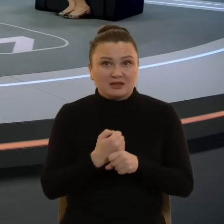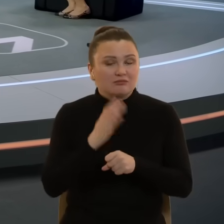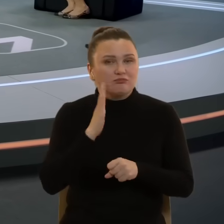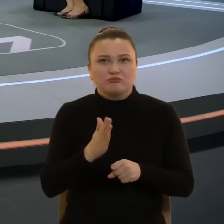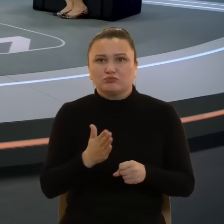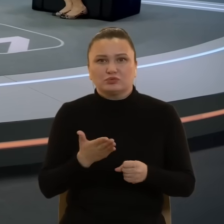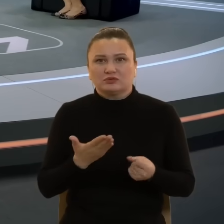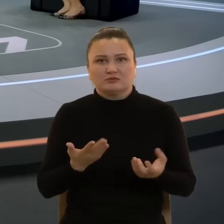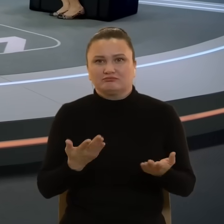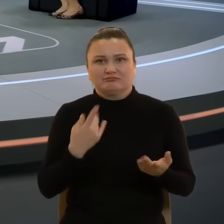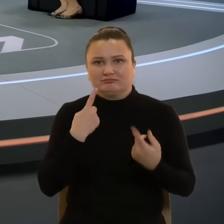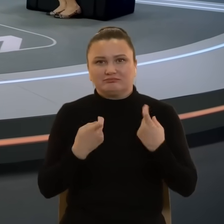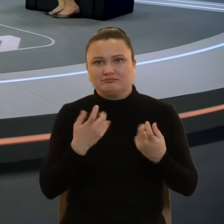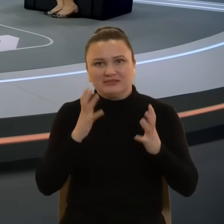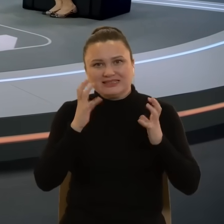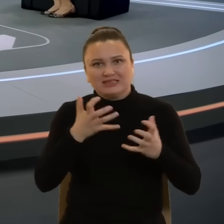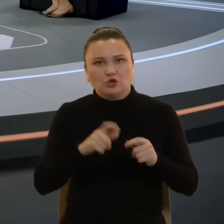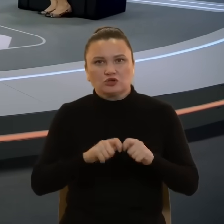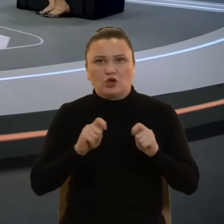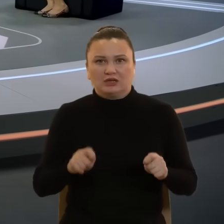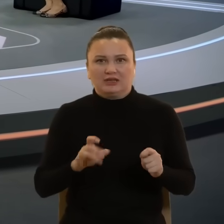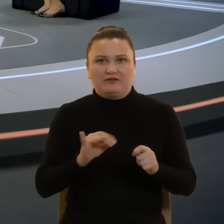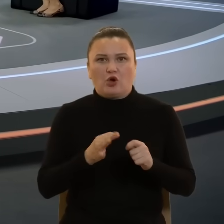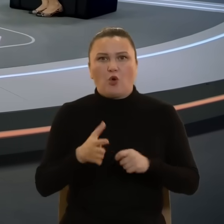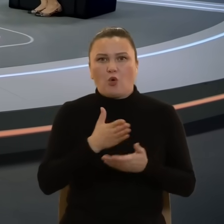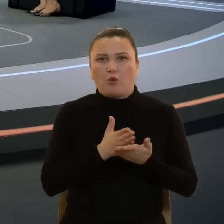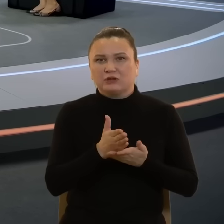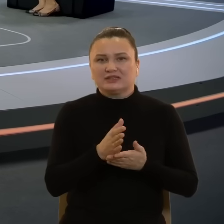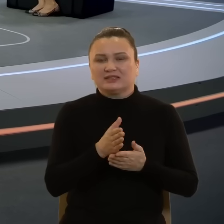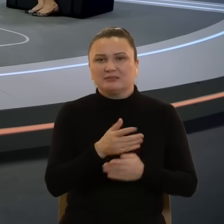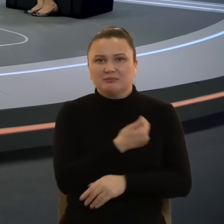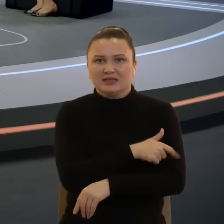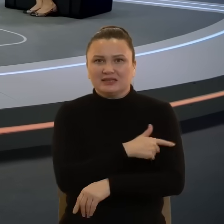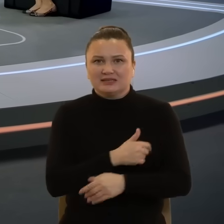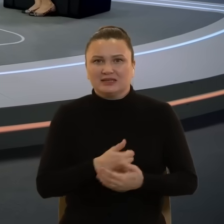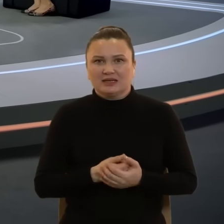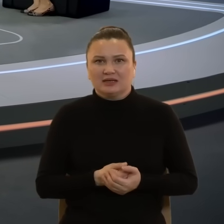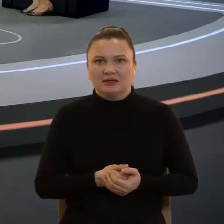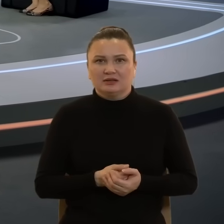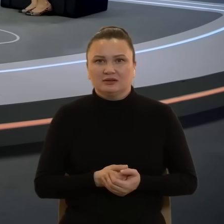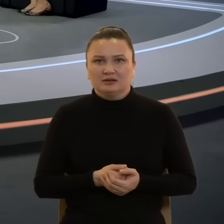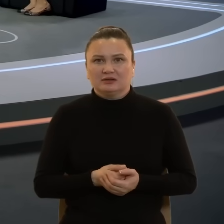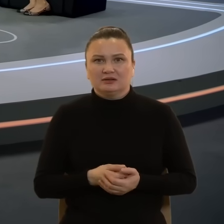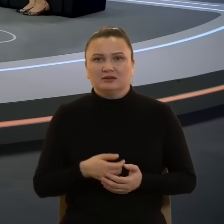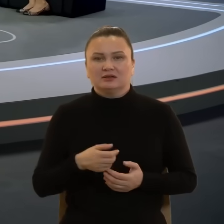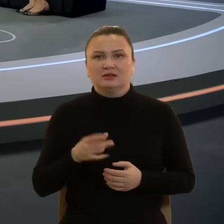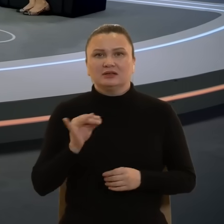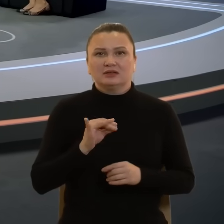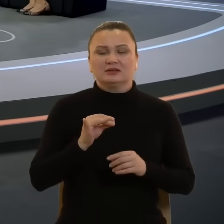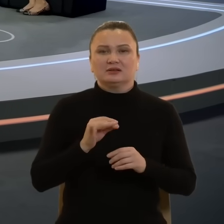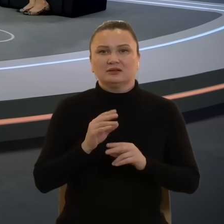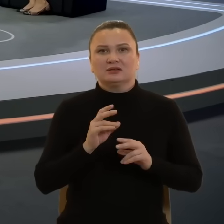будет не менее серьезным открытием в области медицины, по крайней мере, антибиотикотерапии, чем